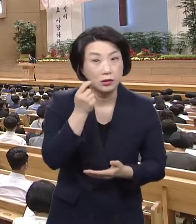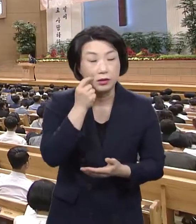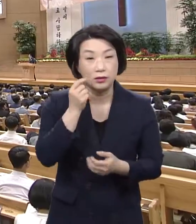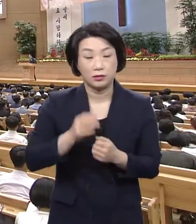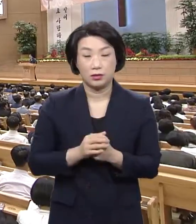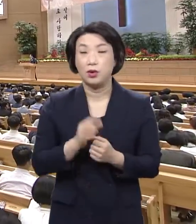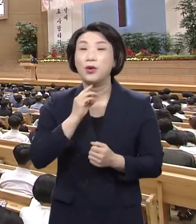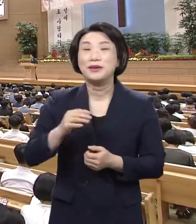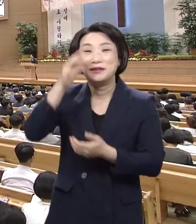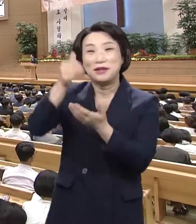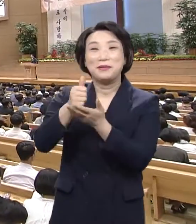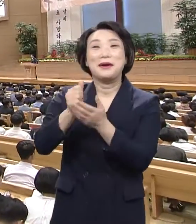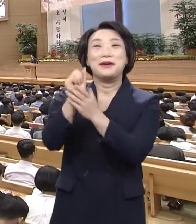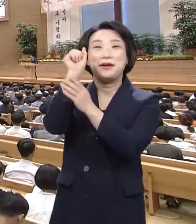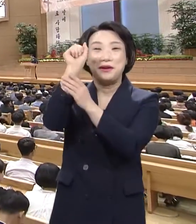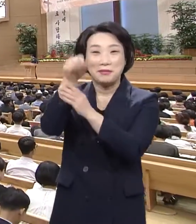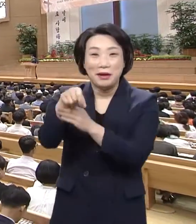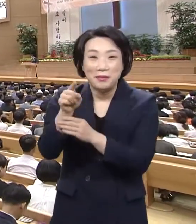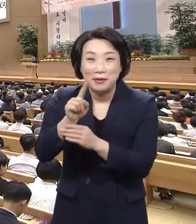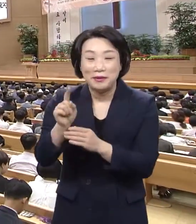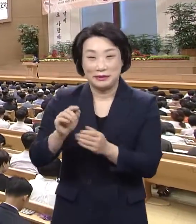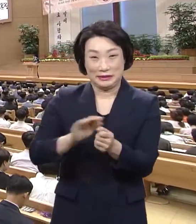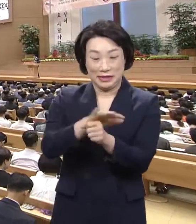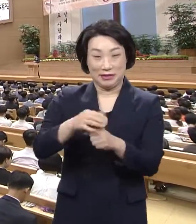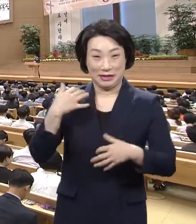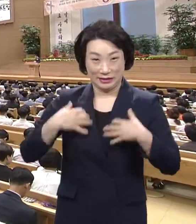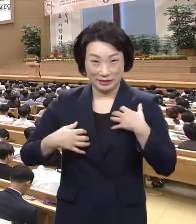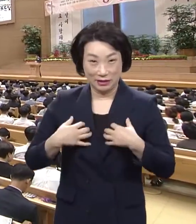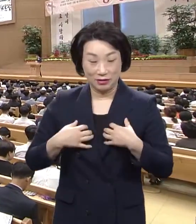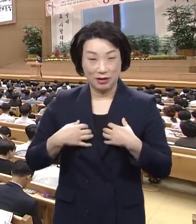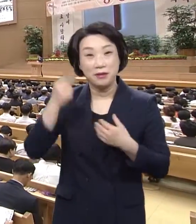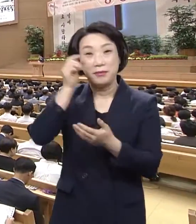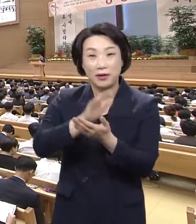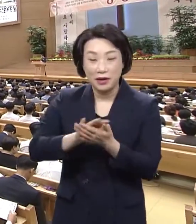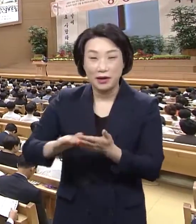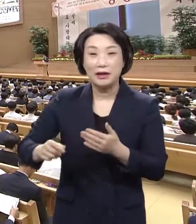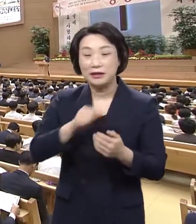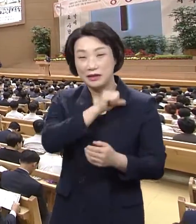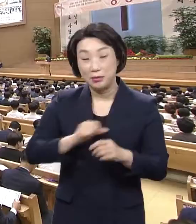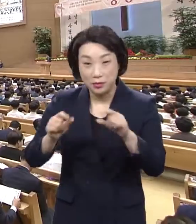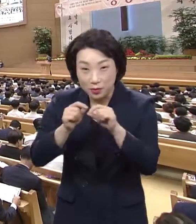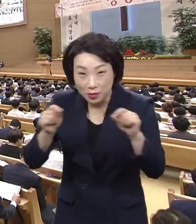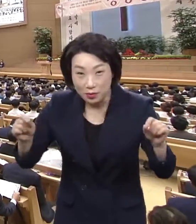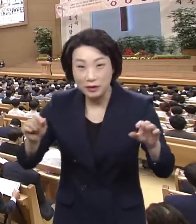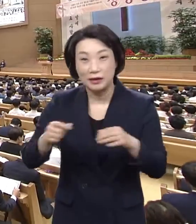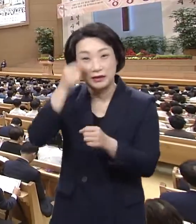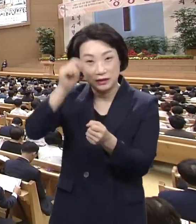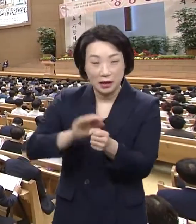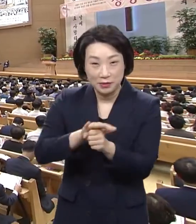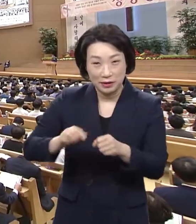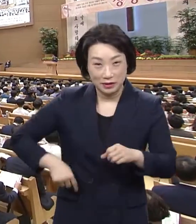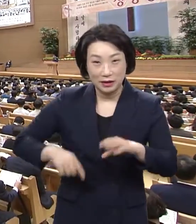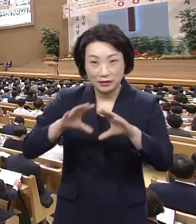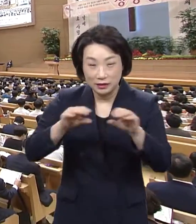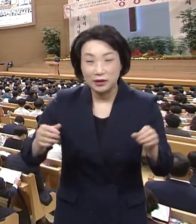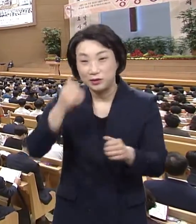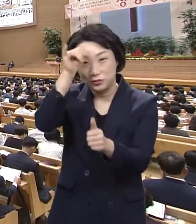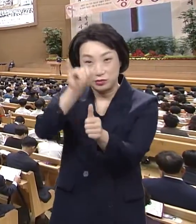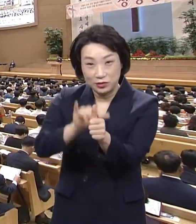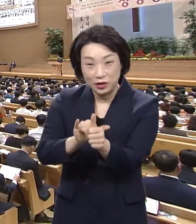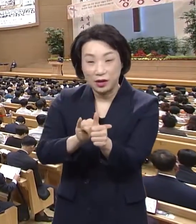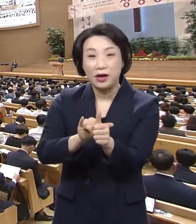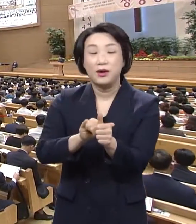것이요 오직 성령의 열매는 사랑과 희락과 화평과 오래 참음과 자비와 양선과